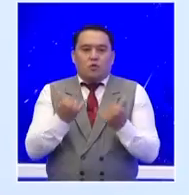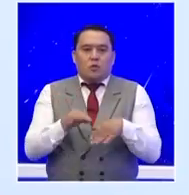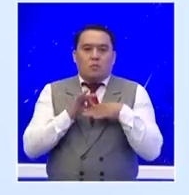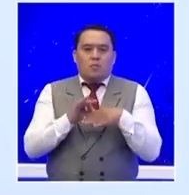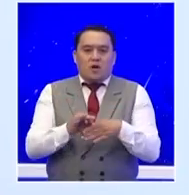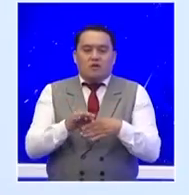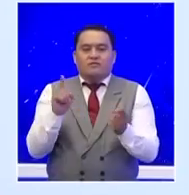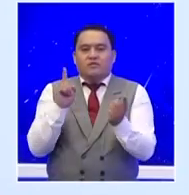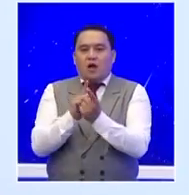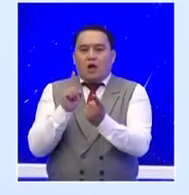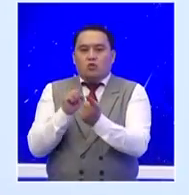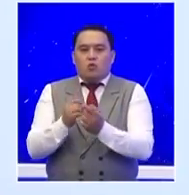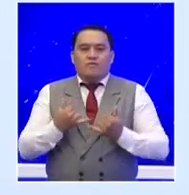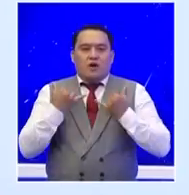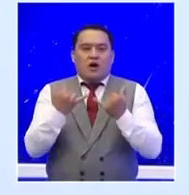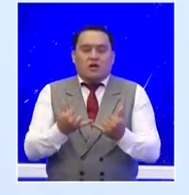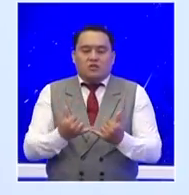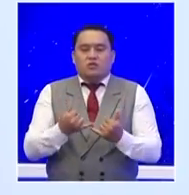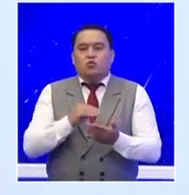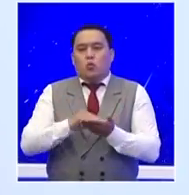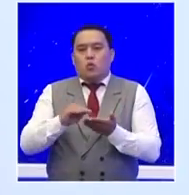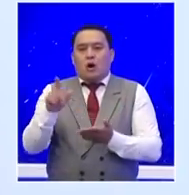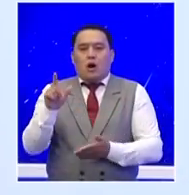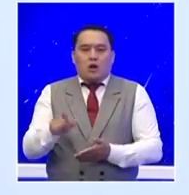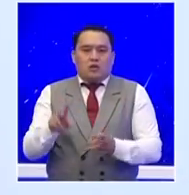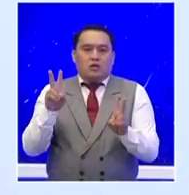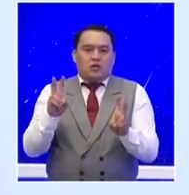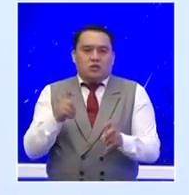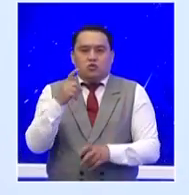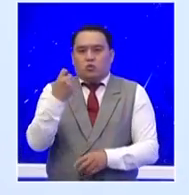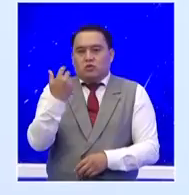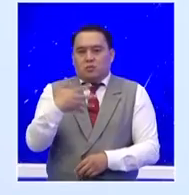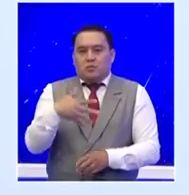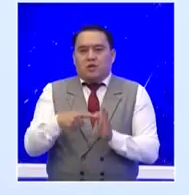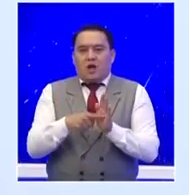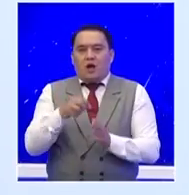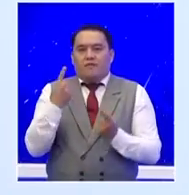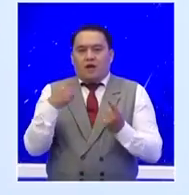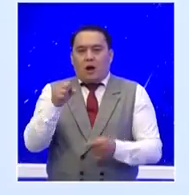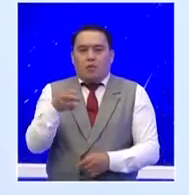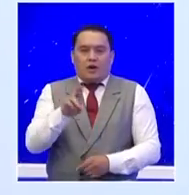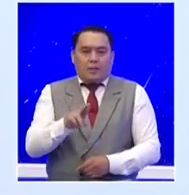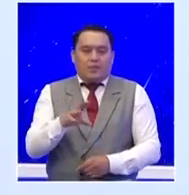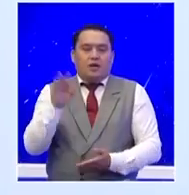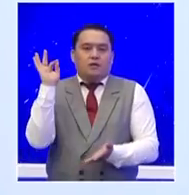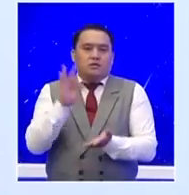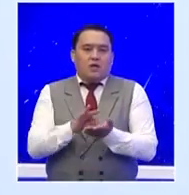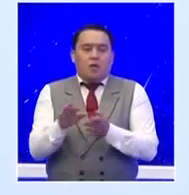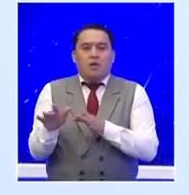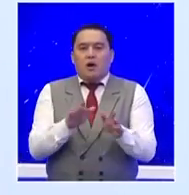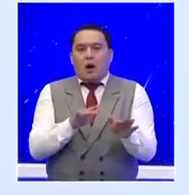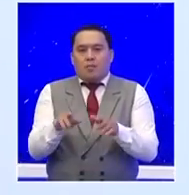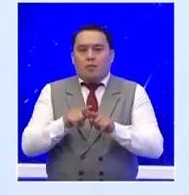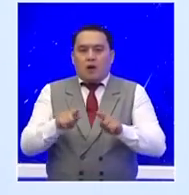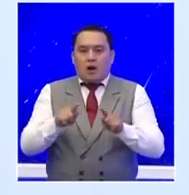провели онлайн-встречу с уважаемым Жумахметом Жайлаубаевым на тему 175-летия великого Абая. Цель этого мероприятия